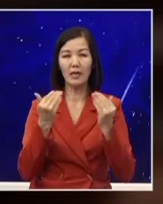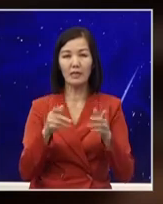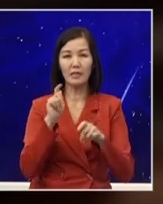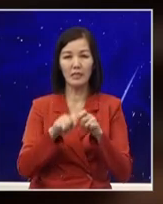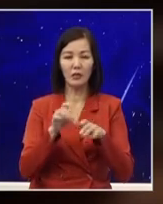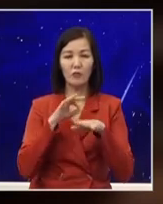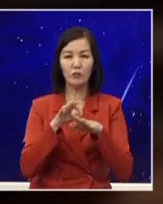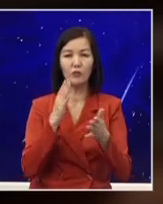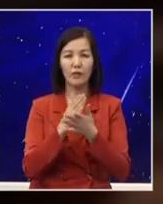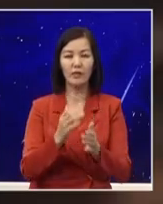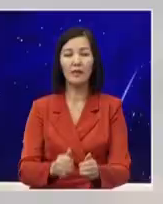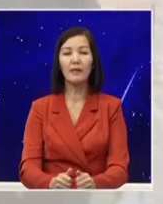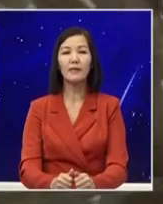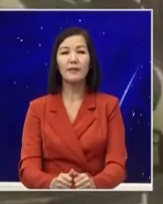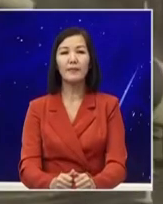ісі жүріп жатыр.